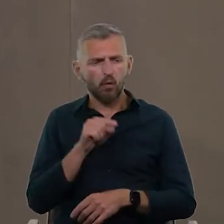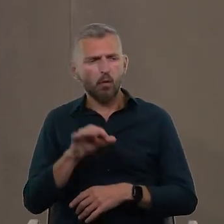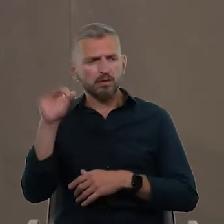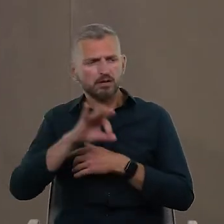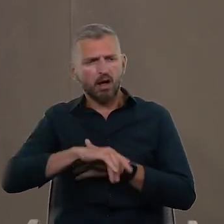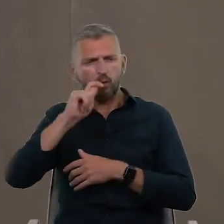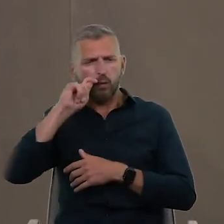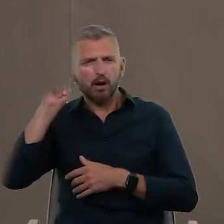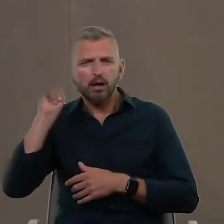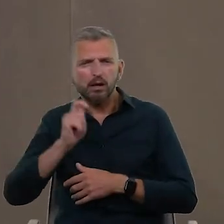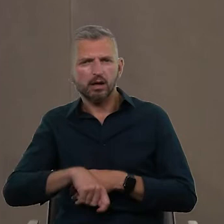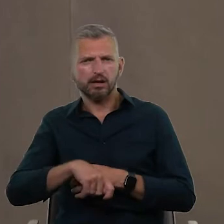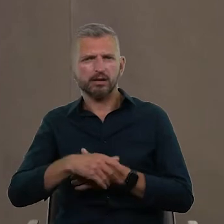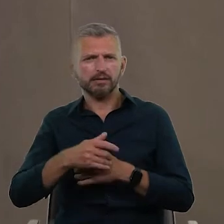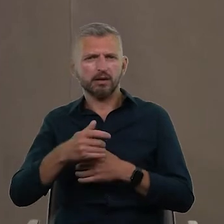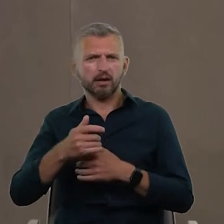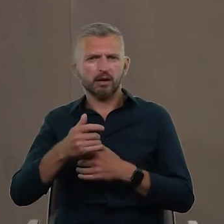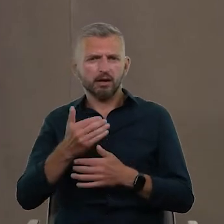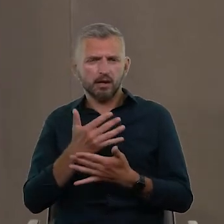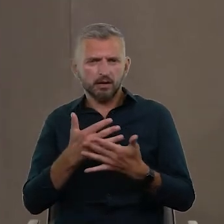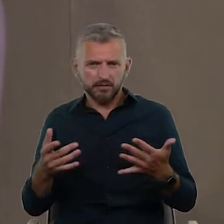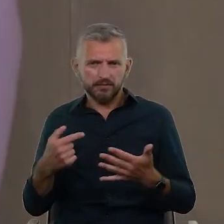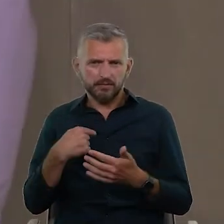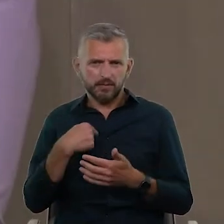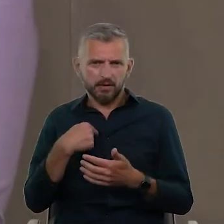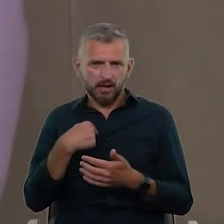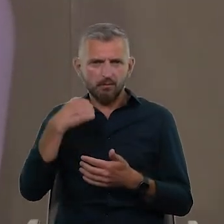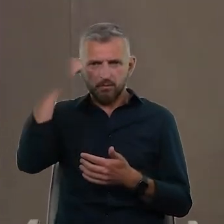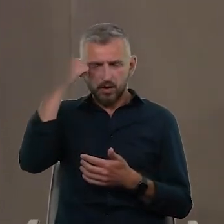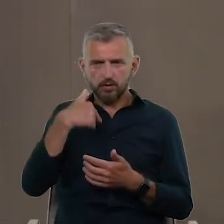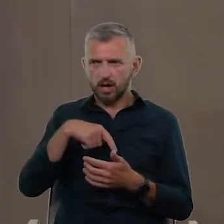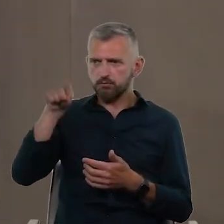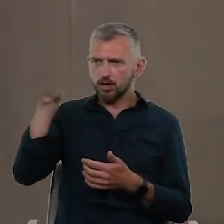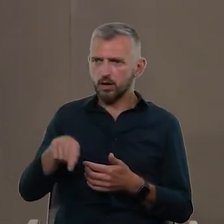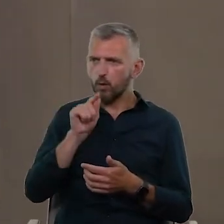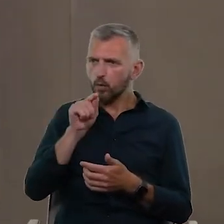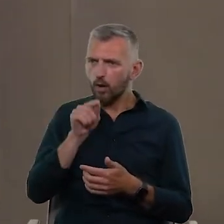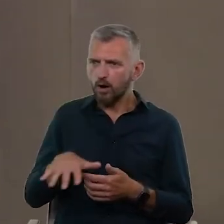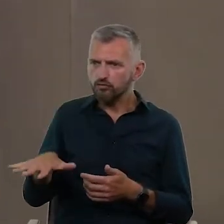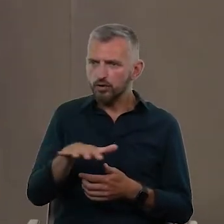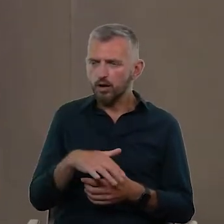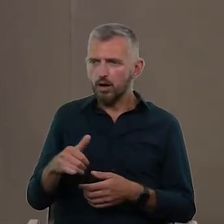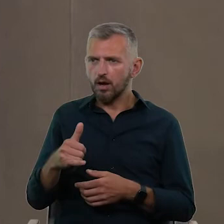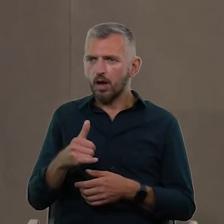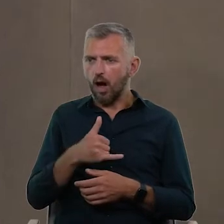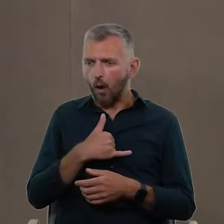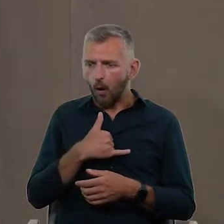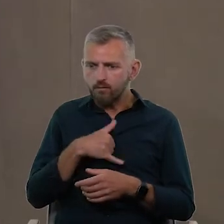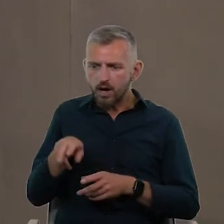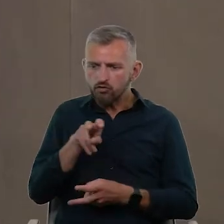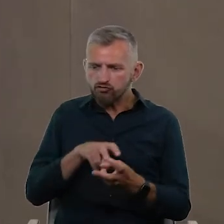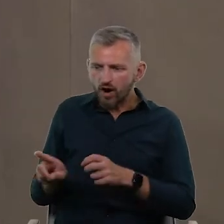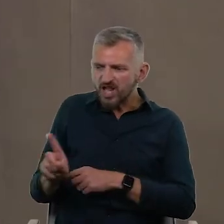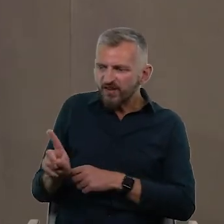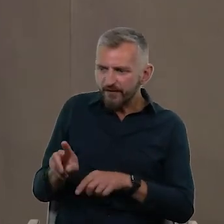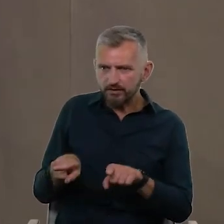Україні там різні, ну я просто пам'ятаю, я приїхала на Луганщину, а в мене хвіст, як у черта шукали, думали, що тут